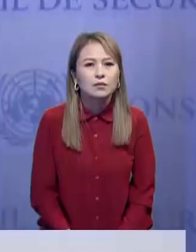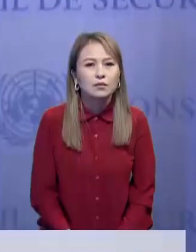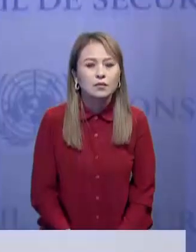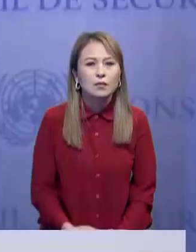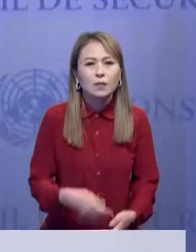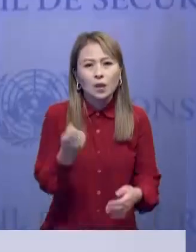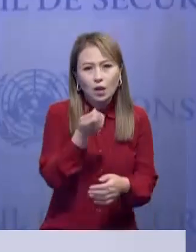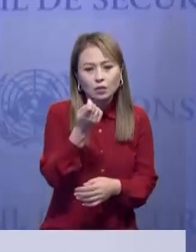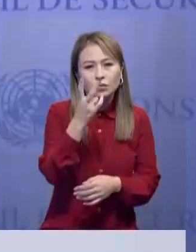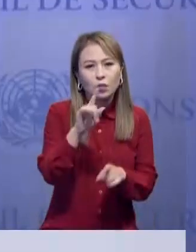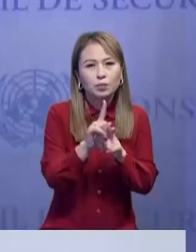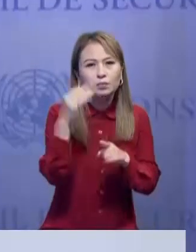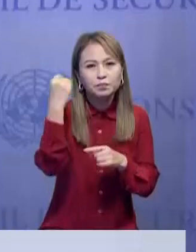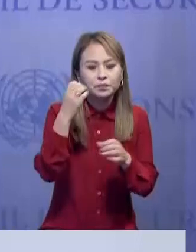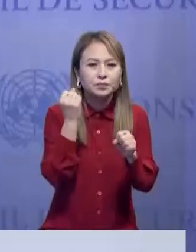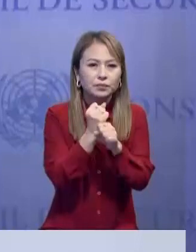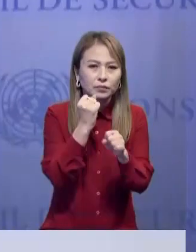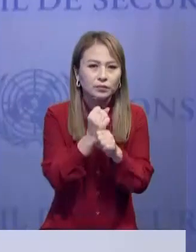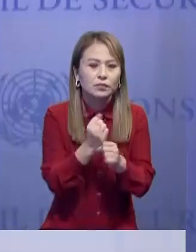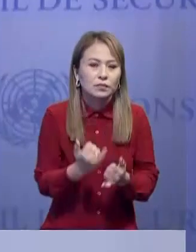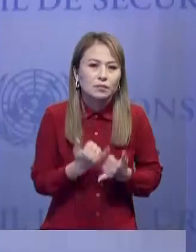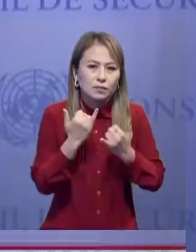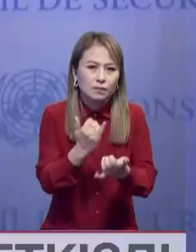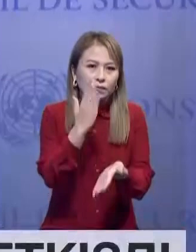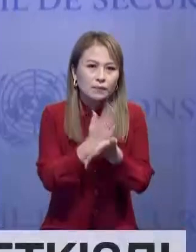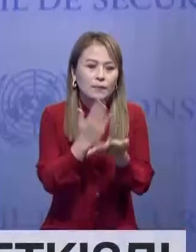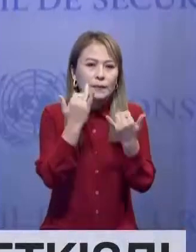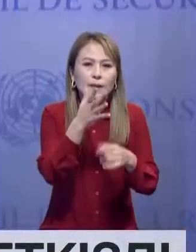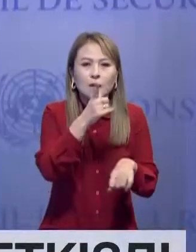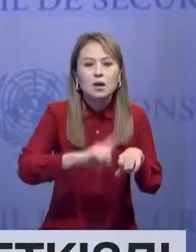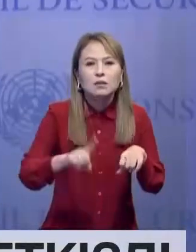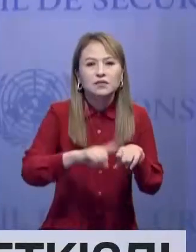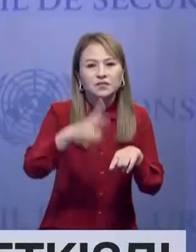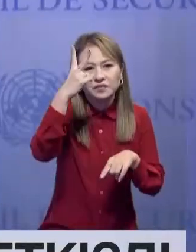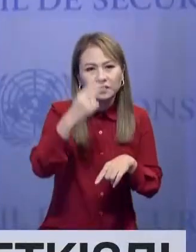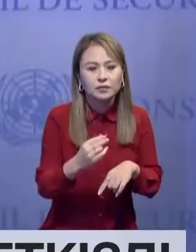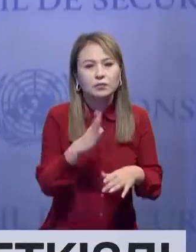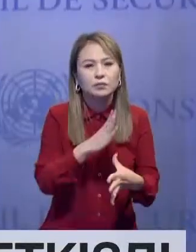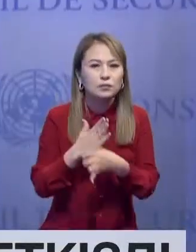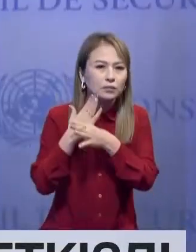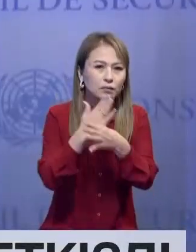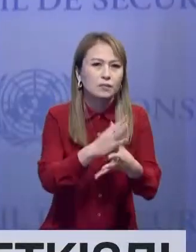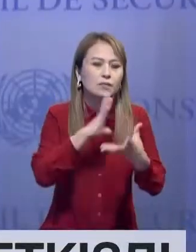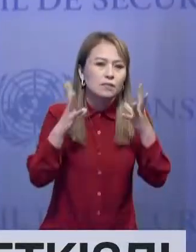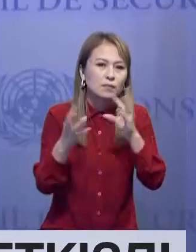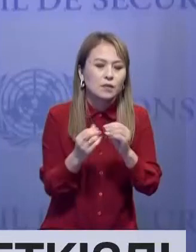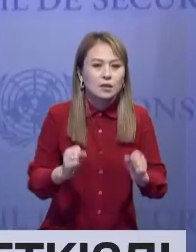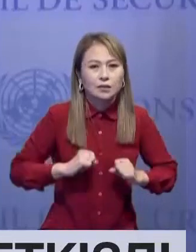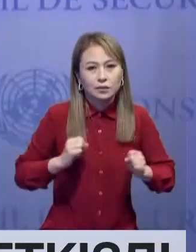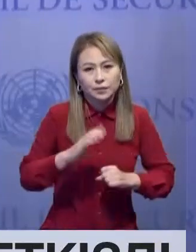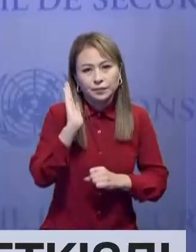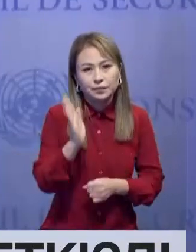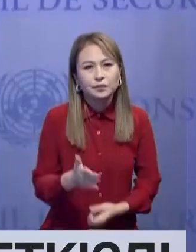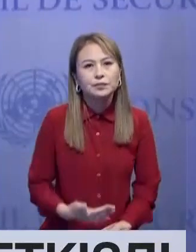Азда болса, бұл үзіліс көптің көкейіне үміт сыйлары анық. Алдағы 2 күн ішінде де гуманитарлық көмекті үдетуге барынша